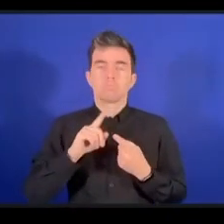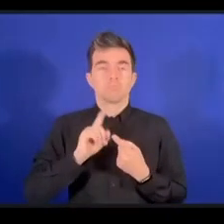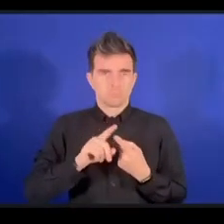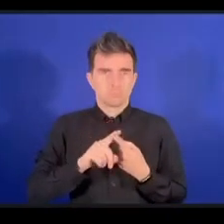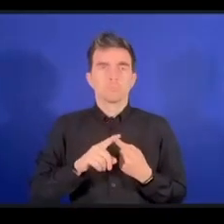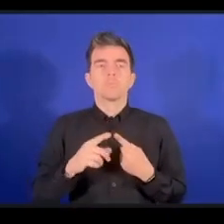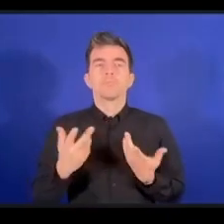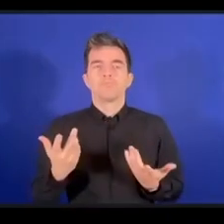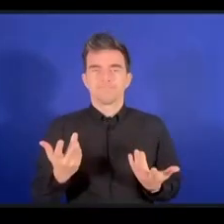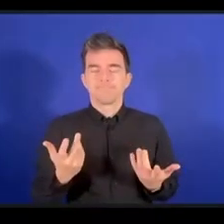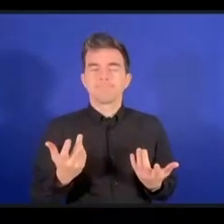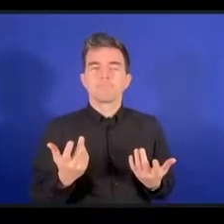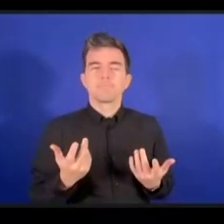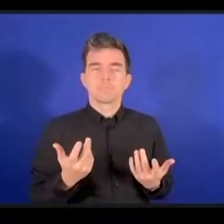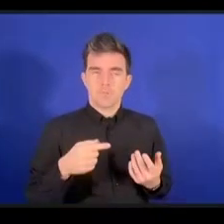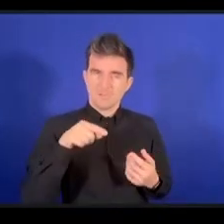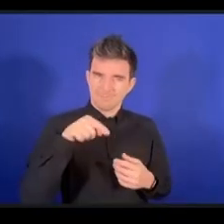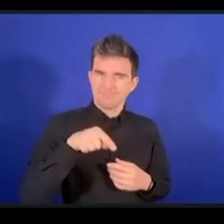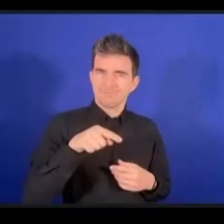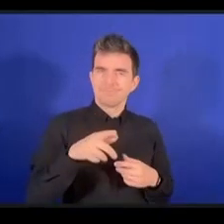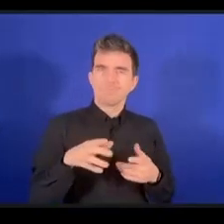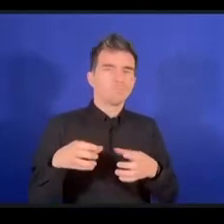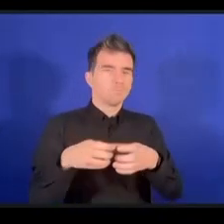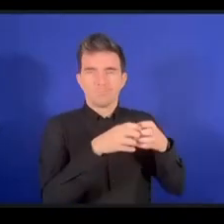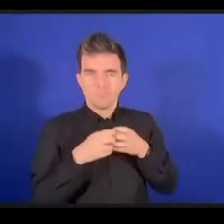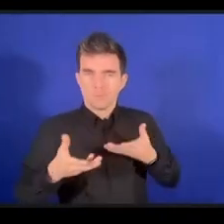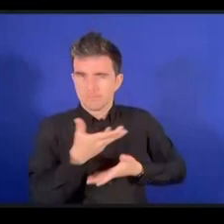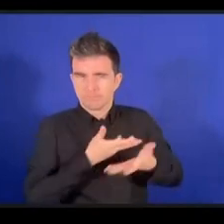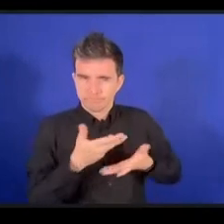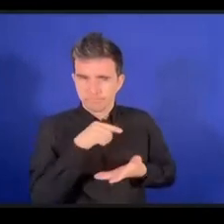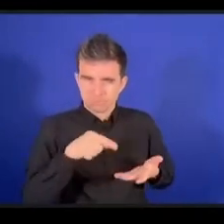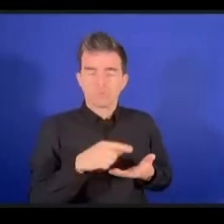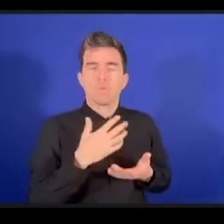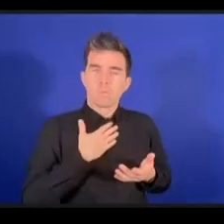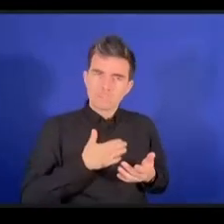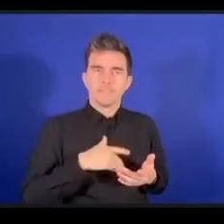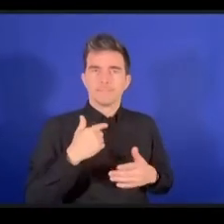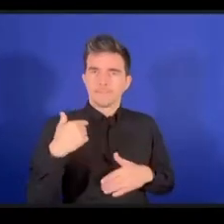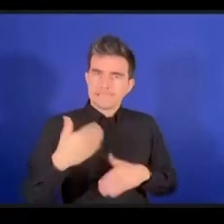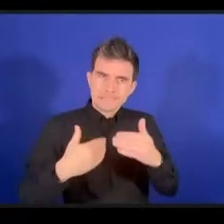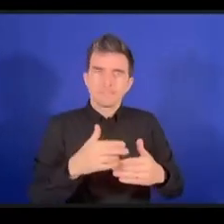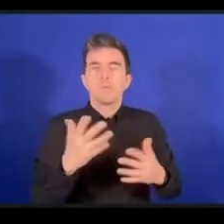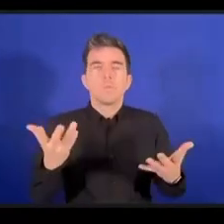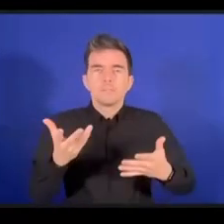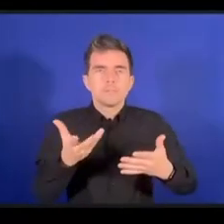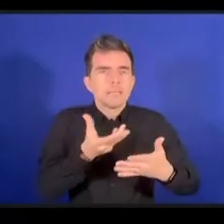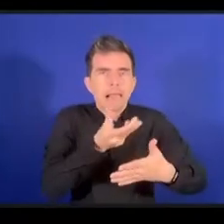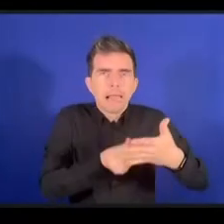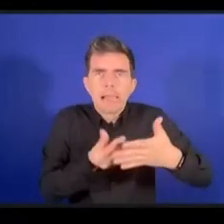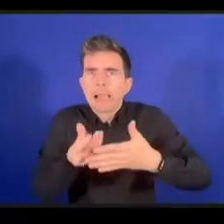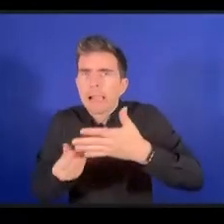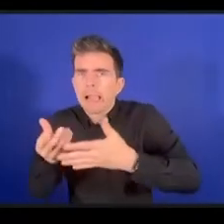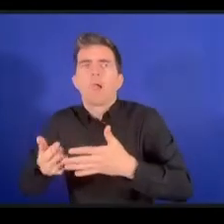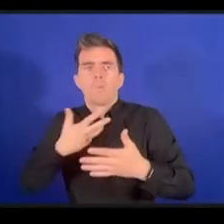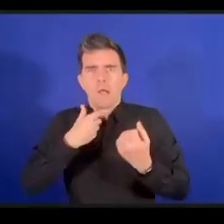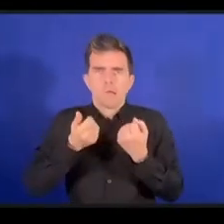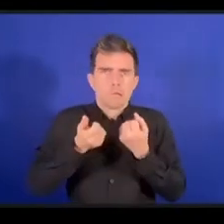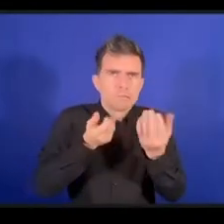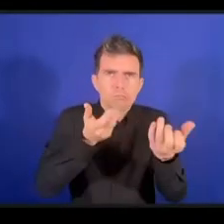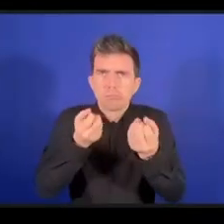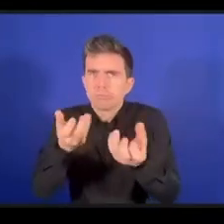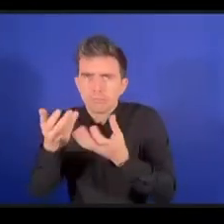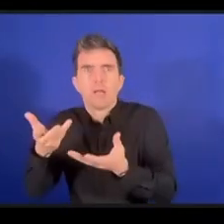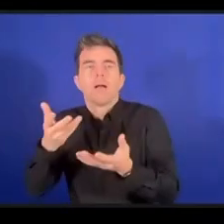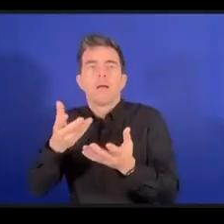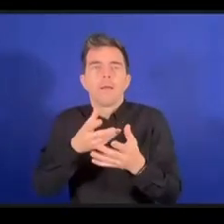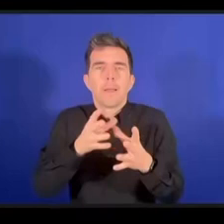我们要解决这个互联网的承诺和这个落地，也关于 CDG 和人权方面的落地方面有一个